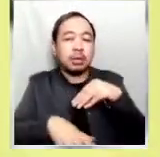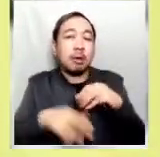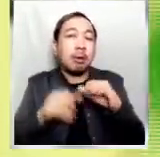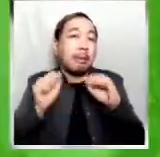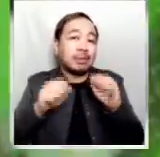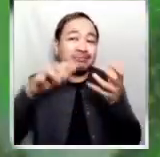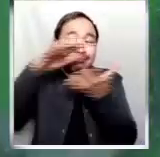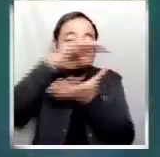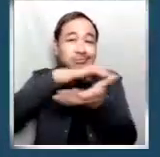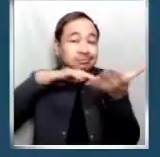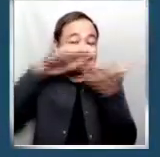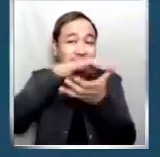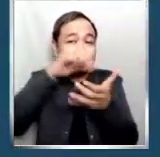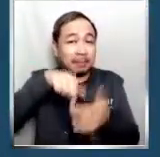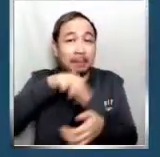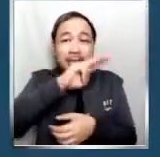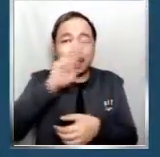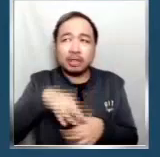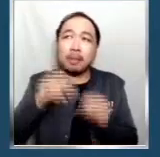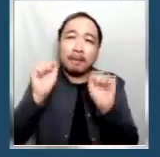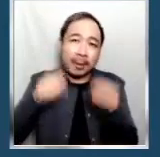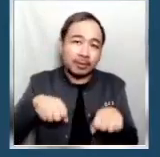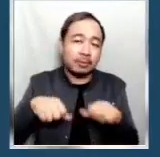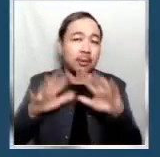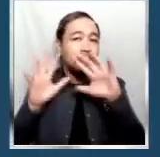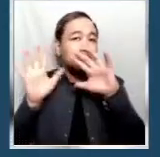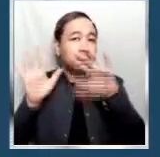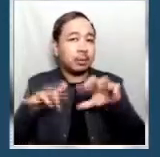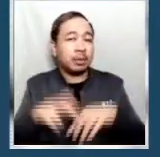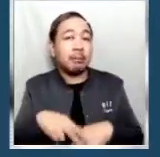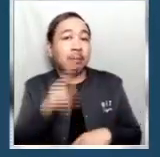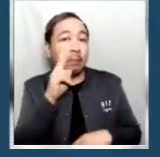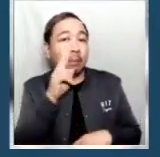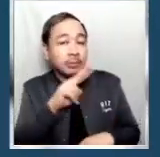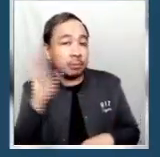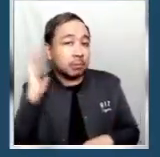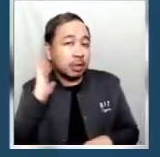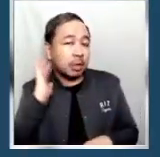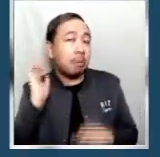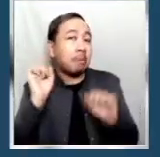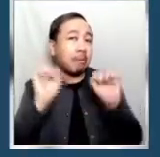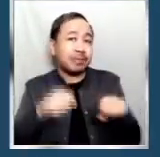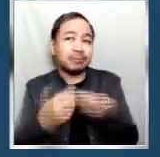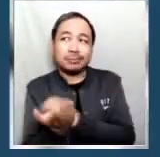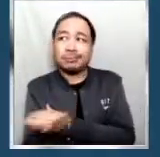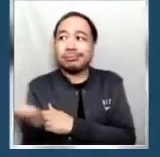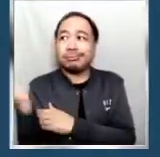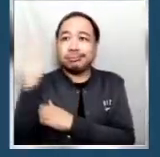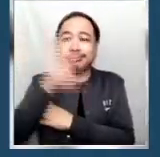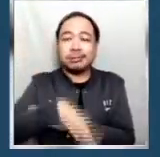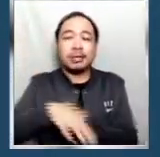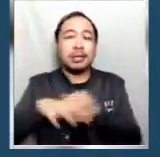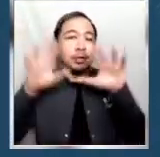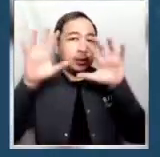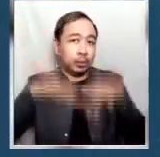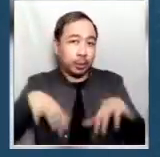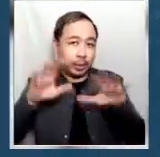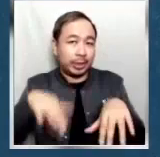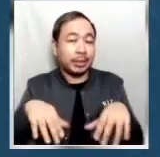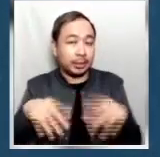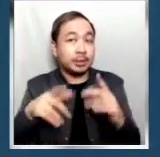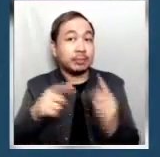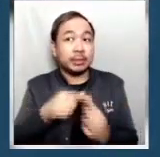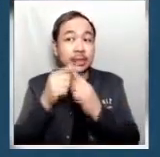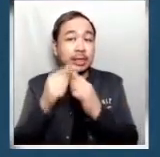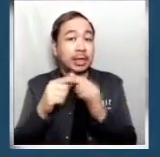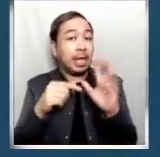ulan. Sa Visayas at Mindanao, may tsansa rin ng maghapong ulan bukas, lalo na po sa western portion. Dahil